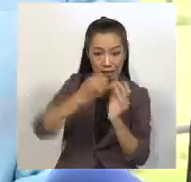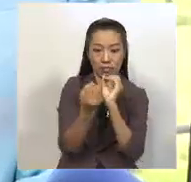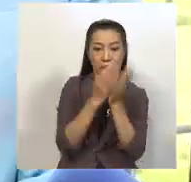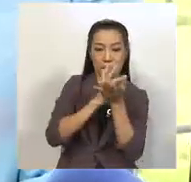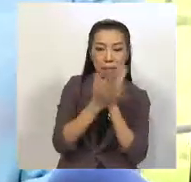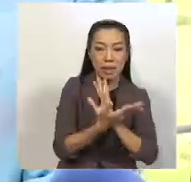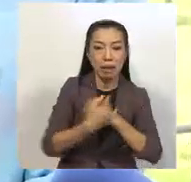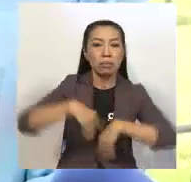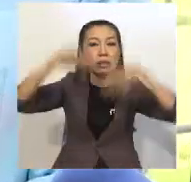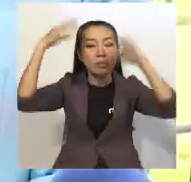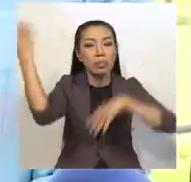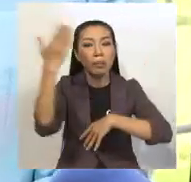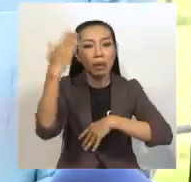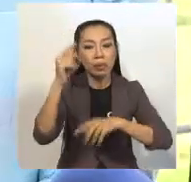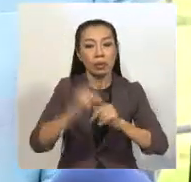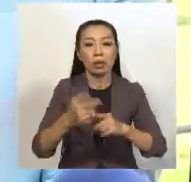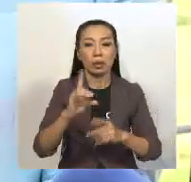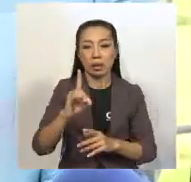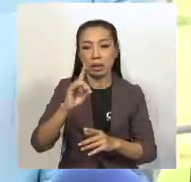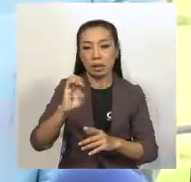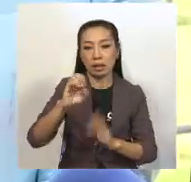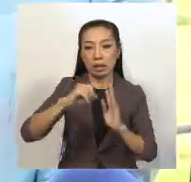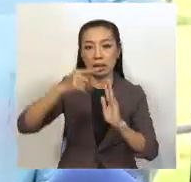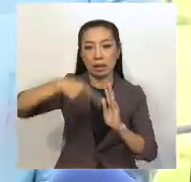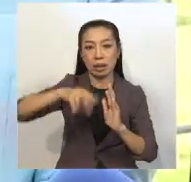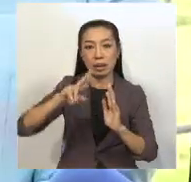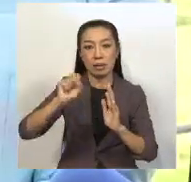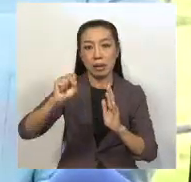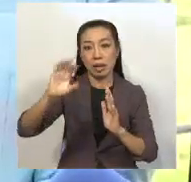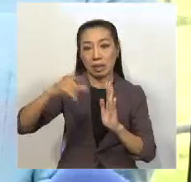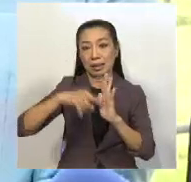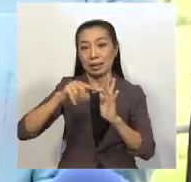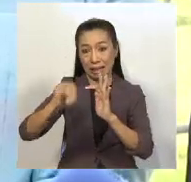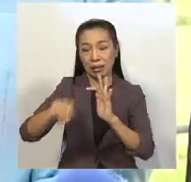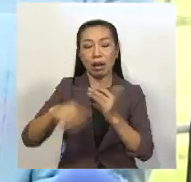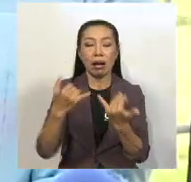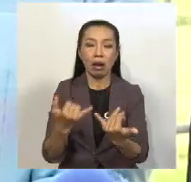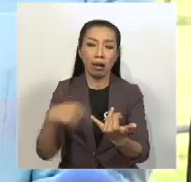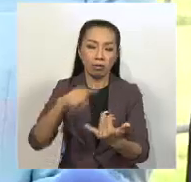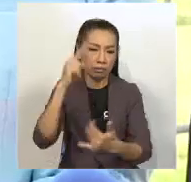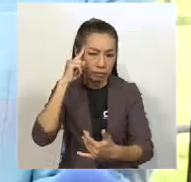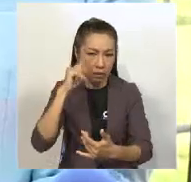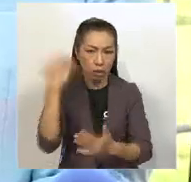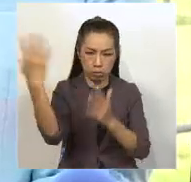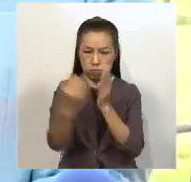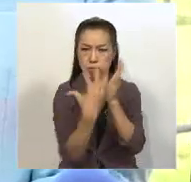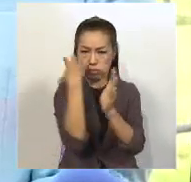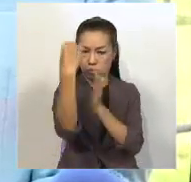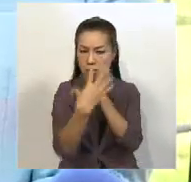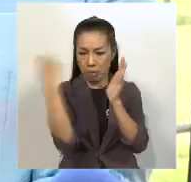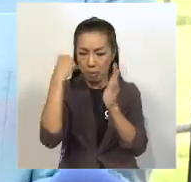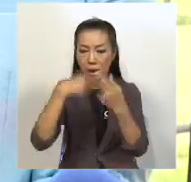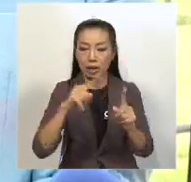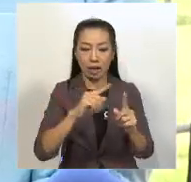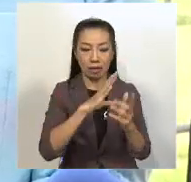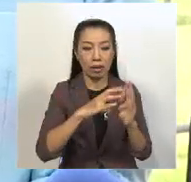าไม่ถึงข้างในมันตกรอบนอกวันนี้มันจะมาหลายลูกคือเนี้ยนะก็น่าจะโอกาสที่จะดีขึ้นนะในเรื่องของน้ำ